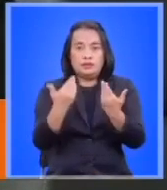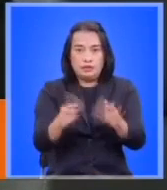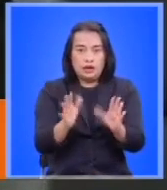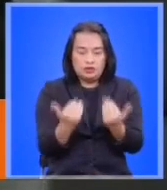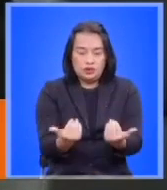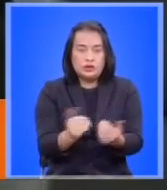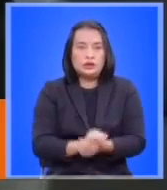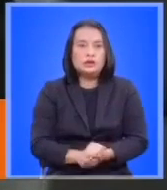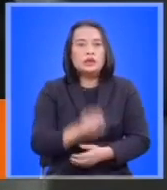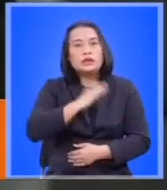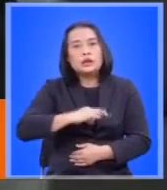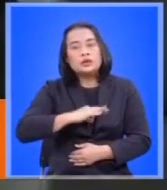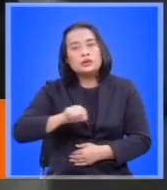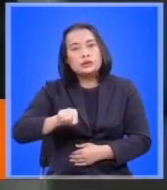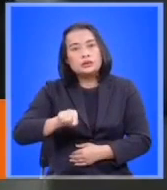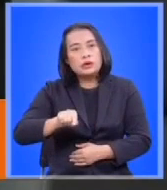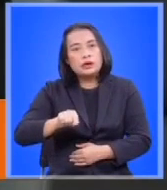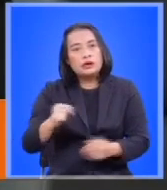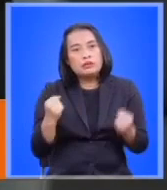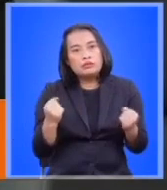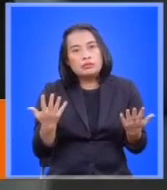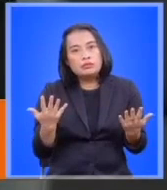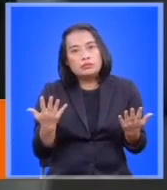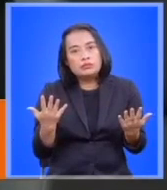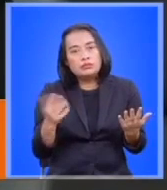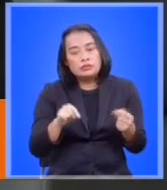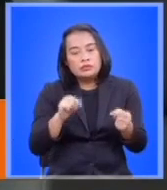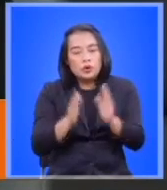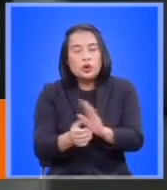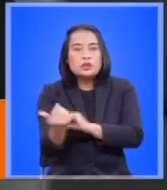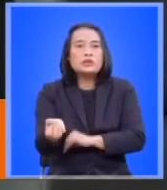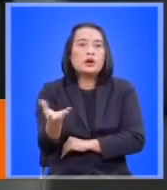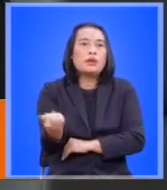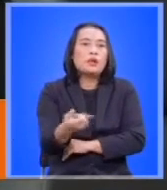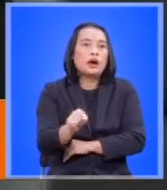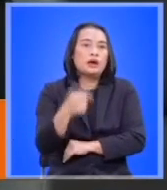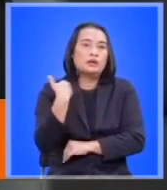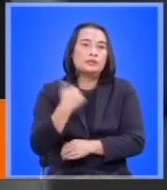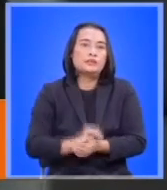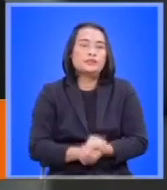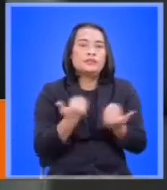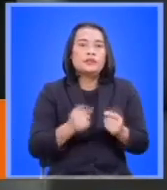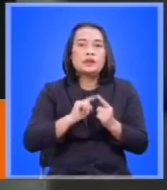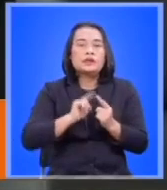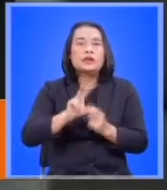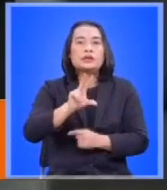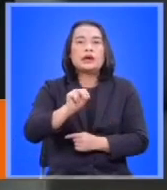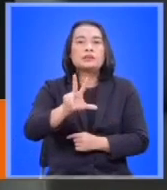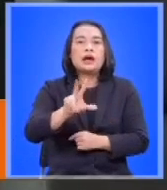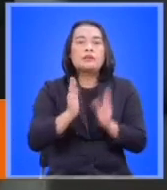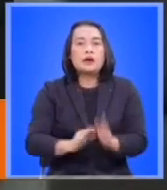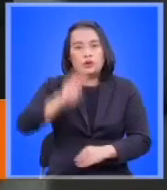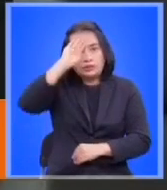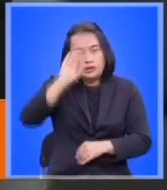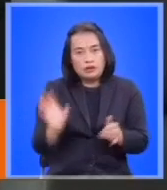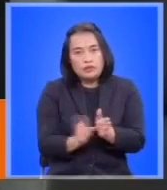จะหมดแรงแล้วนะครับคนในแซงหน้าเราไปหมดแล้วนะครับทางด้านนี้นิดนึงนะครับรายที่33ตัวทีนะครับเรื่องของกรณี